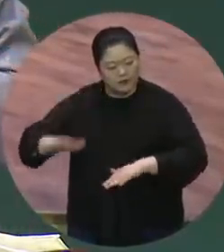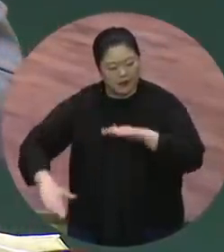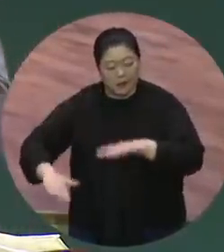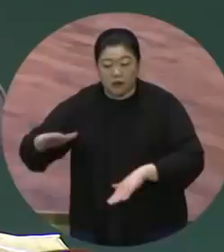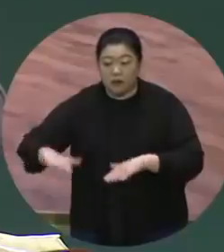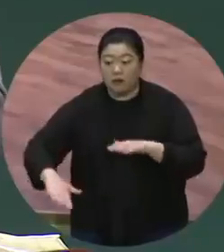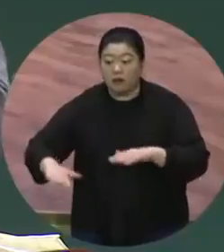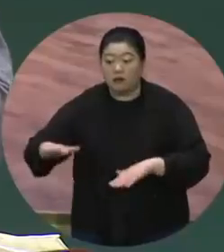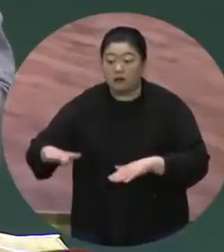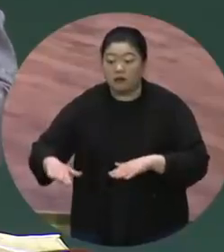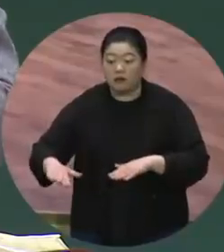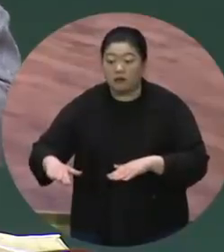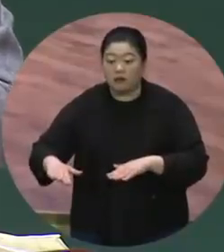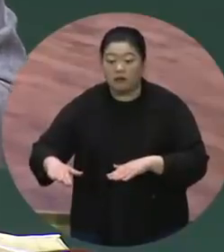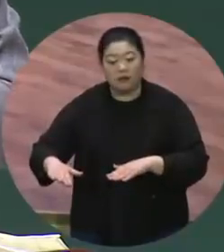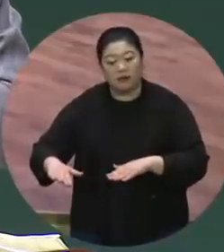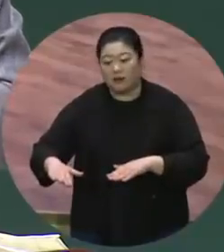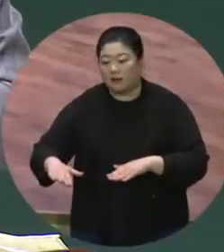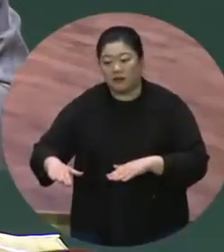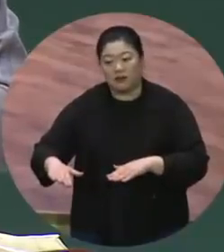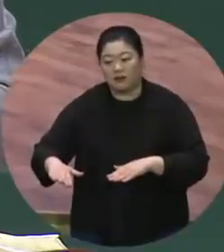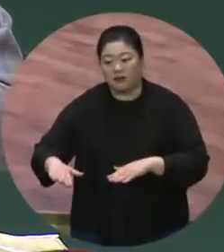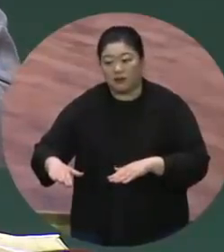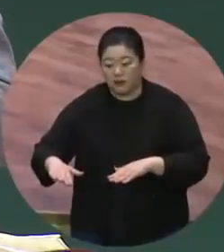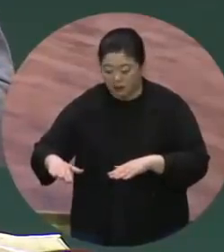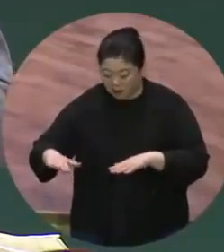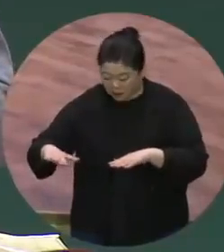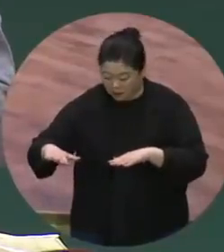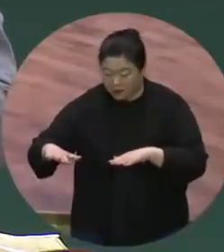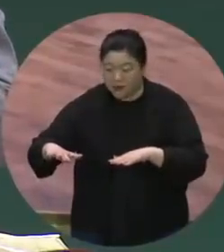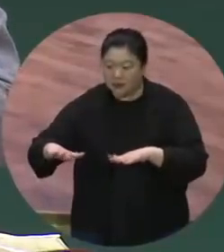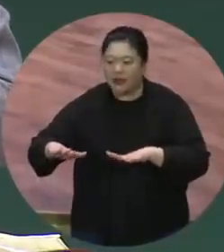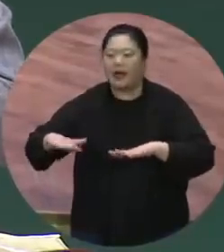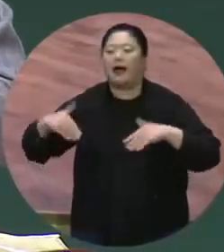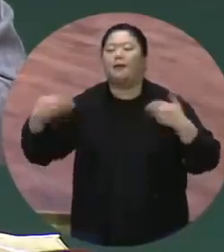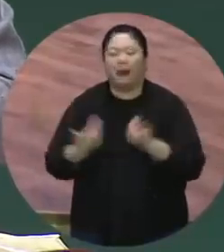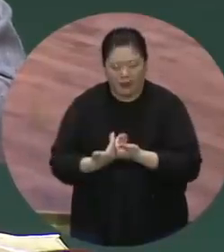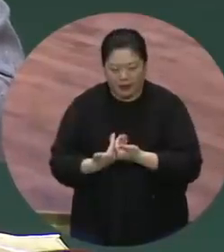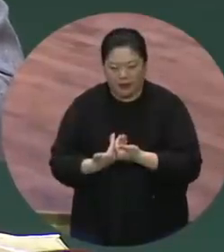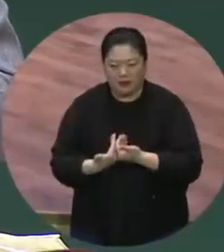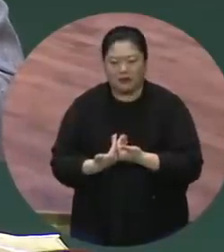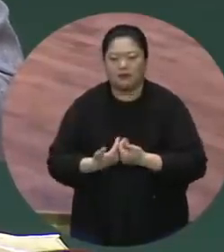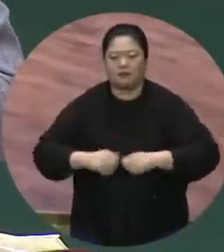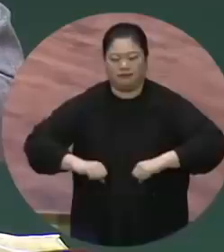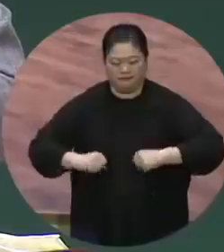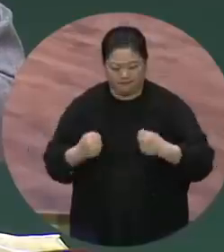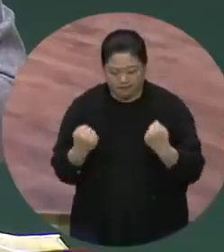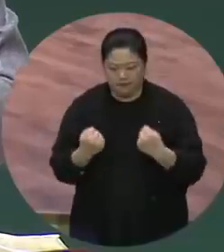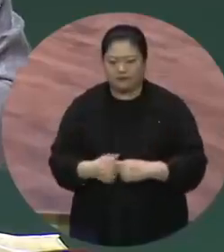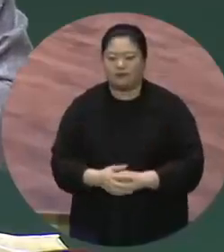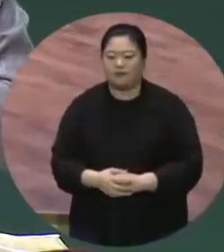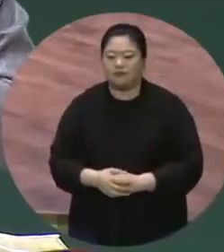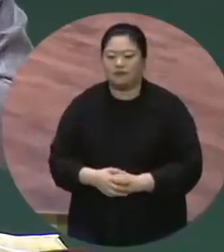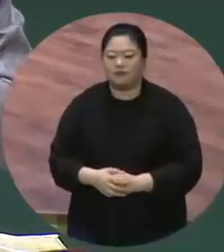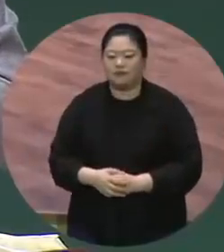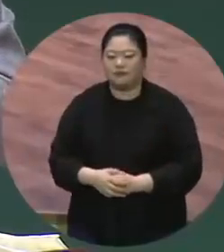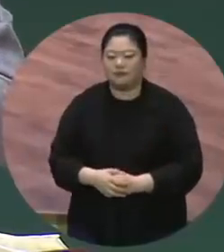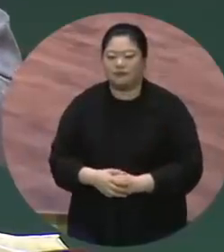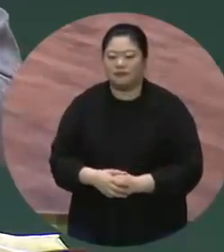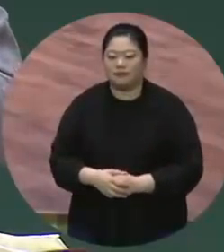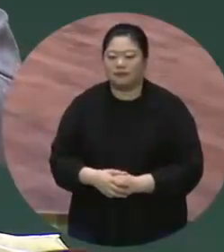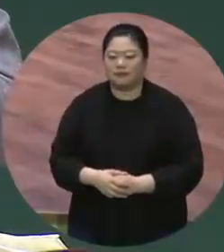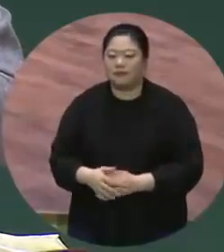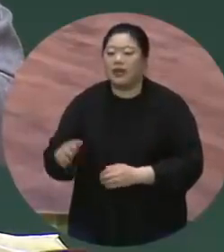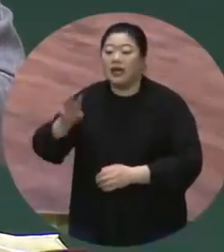사람이라 좀 순간적 기분 나쁘다. 즉시 돌이켜야지. 그죠? 돌이켜야지. 아니, 예원교회에 나와서 답 못